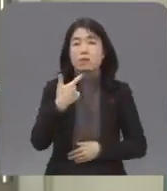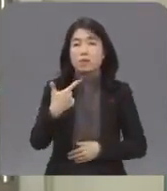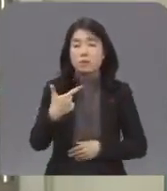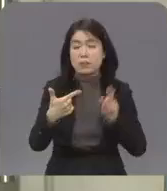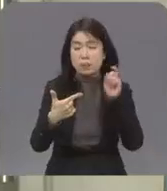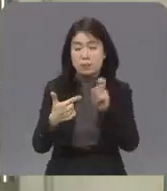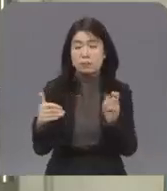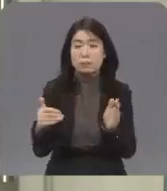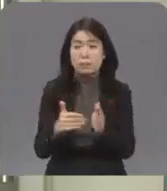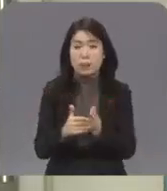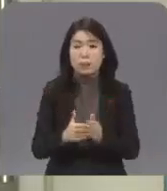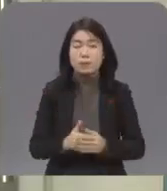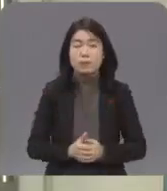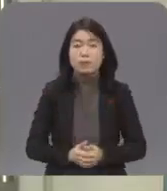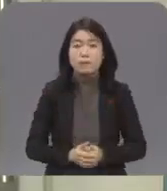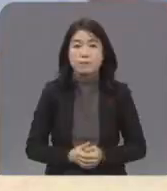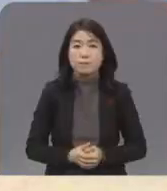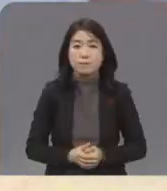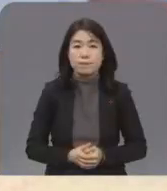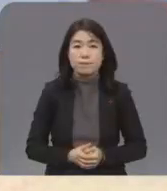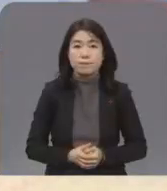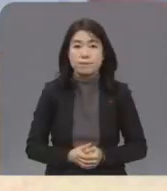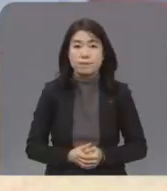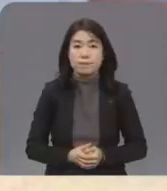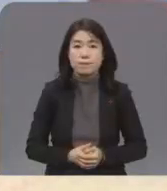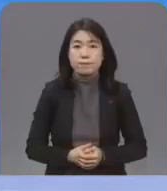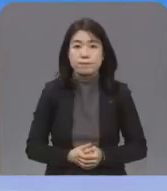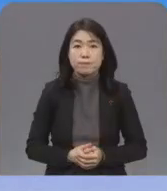확진 판정을 받았습니다.